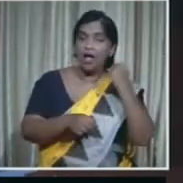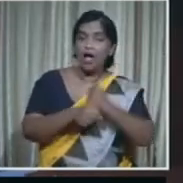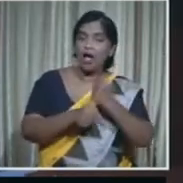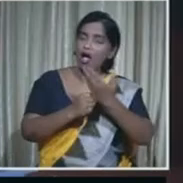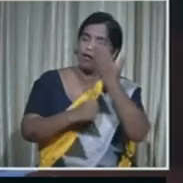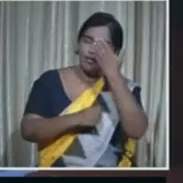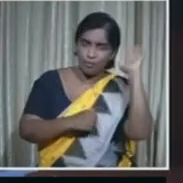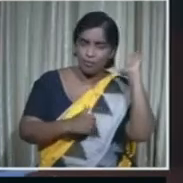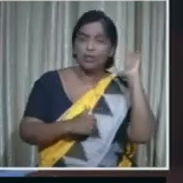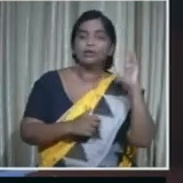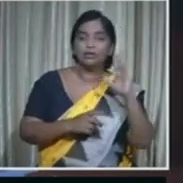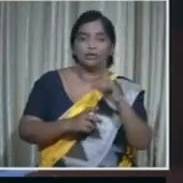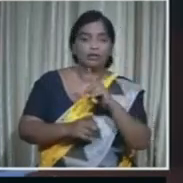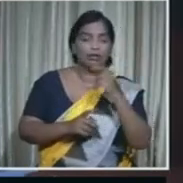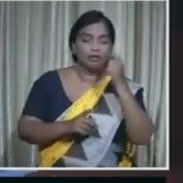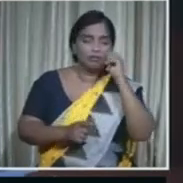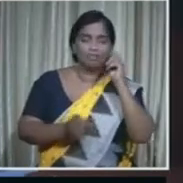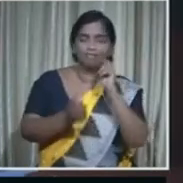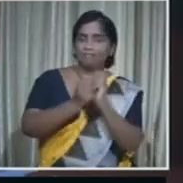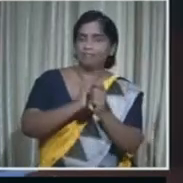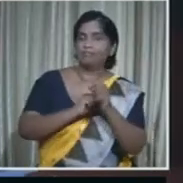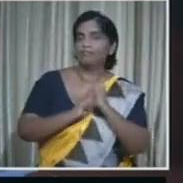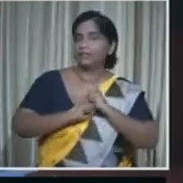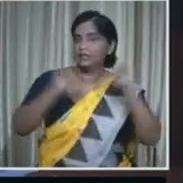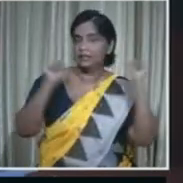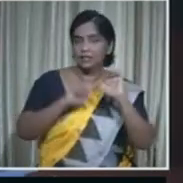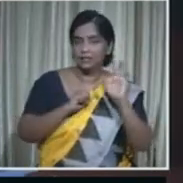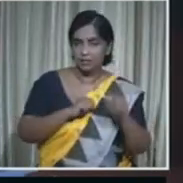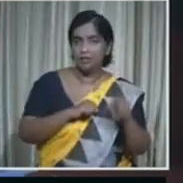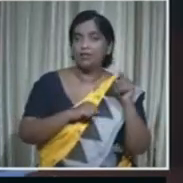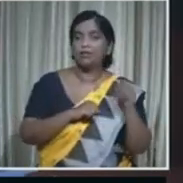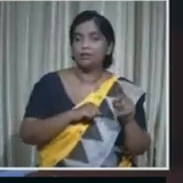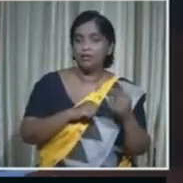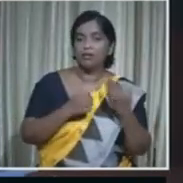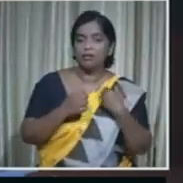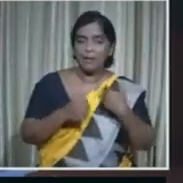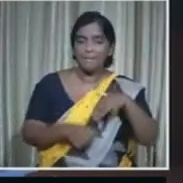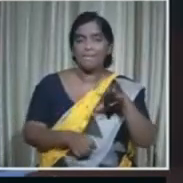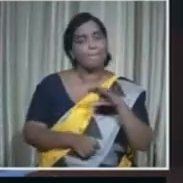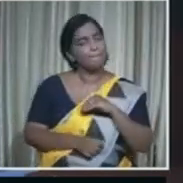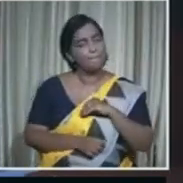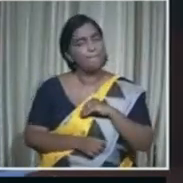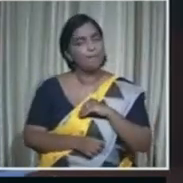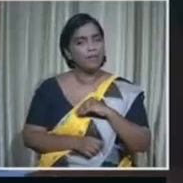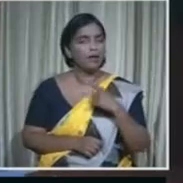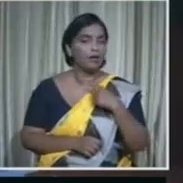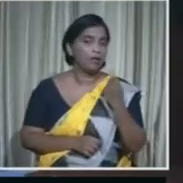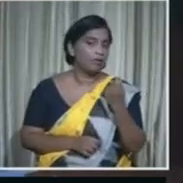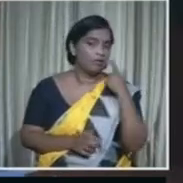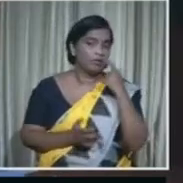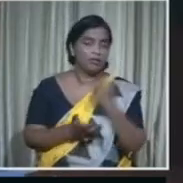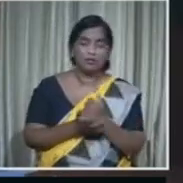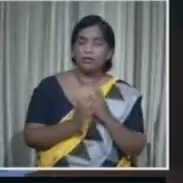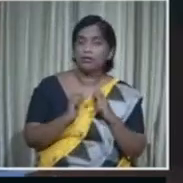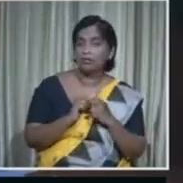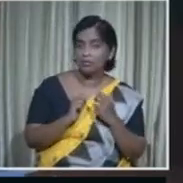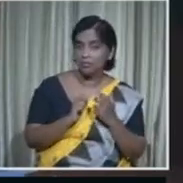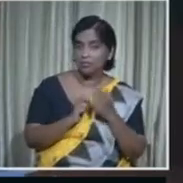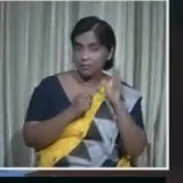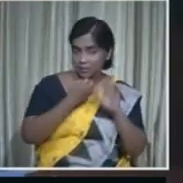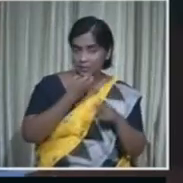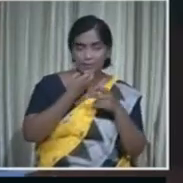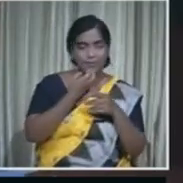වෙන්න කියන තැනට අර්බුදය වර්ධනය වුණා. ඒක තමයි අපි කවුරුත් පිළිගන්න ආර්ථික අර්බුදයක් ආර්ථික තලයේ පවතින්නේ